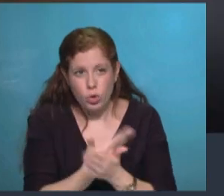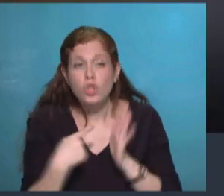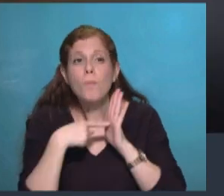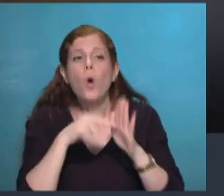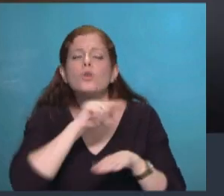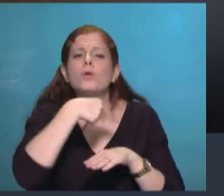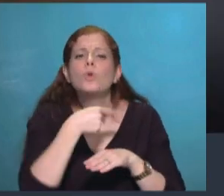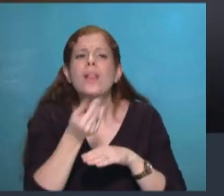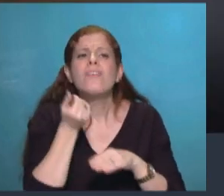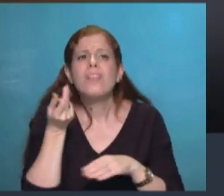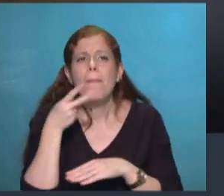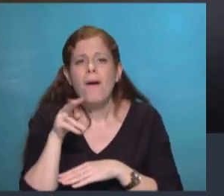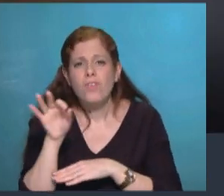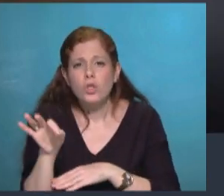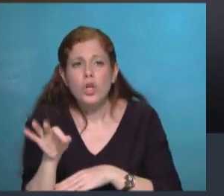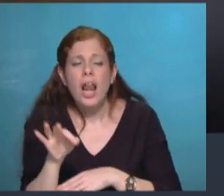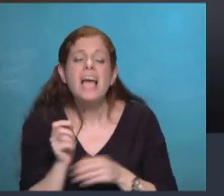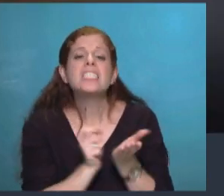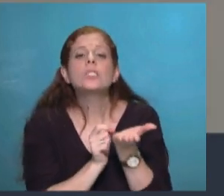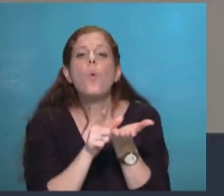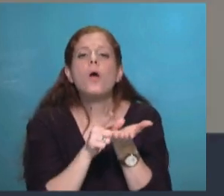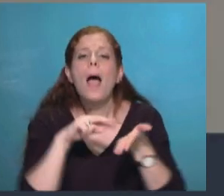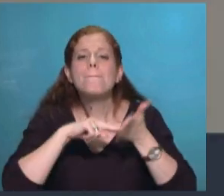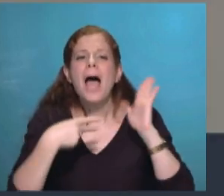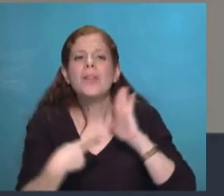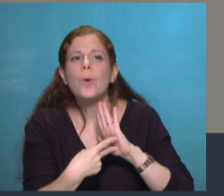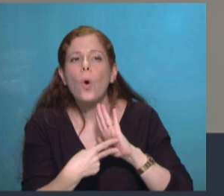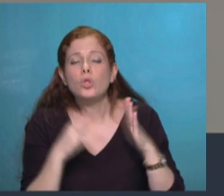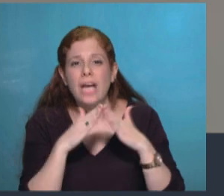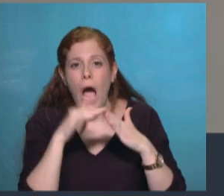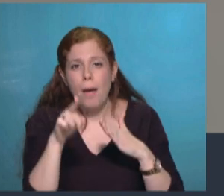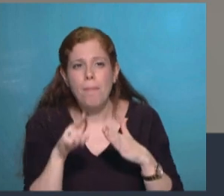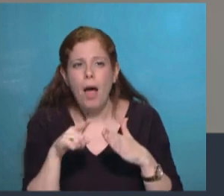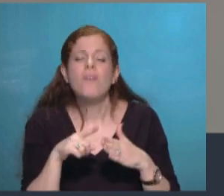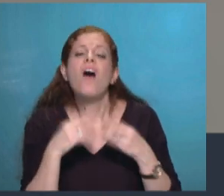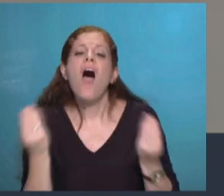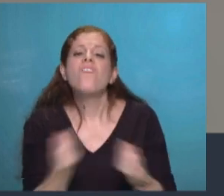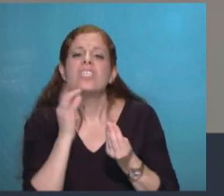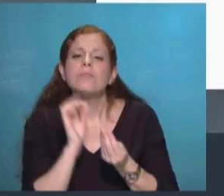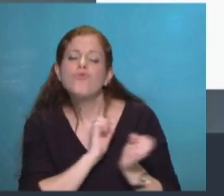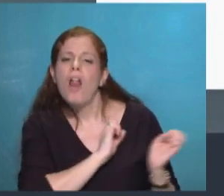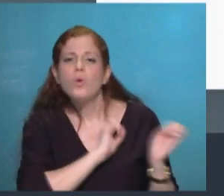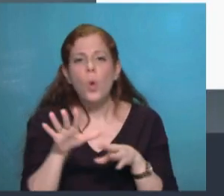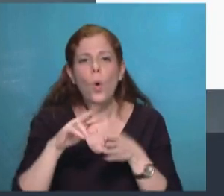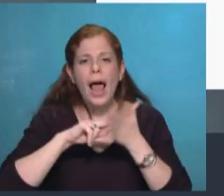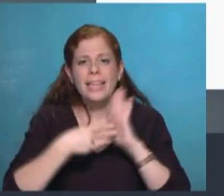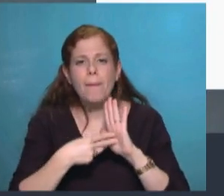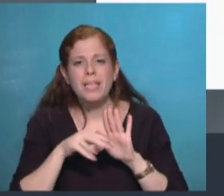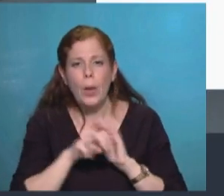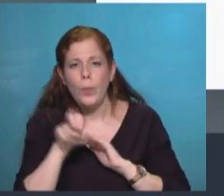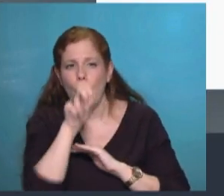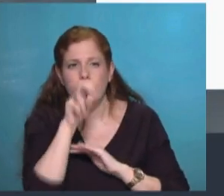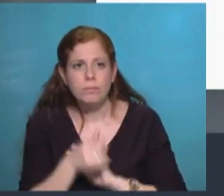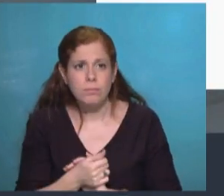מותה סולקה מהדירה שבה התגוררה במהלך ריב קולני, וחפציה הושלכו לחדר המדרגות. הנה, אחיה. אני נקיע את הכל,